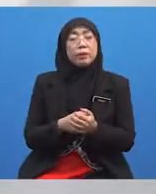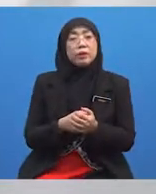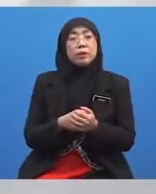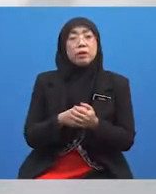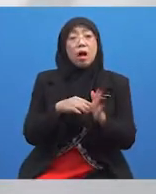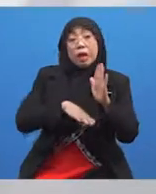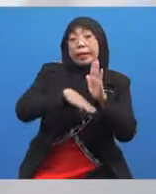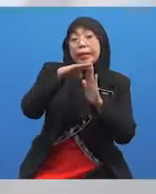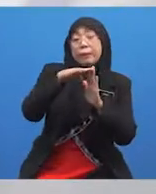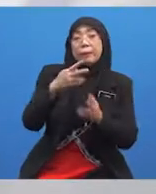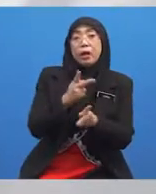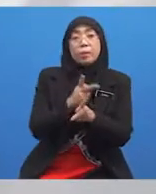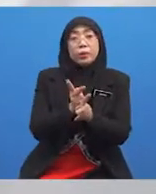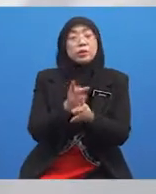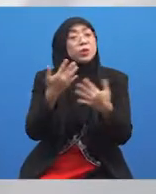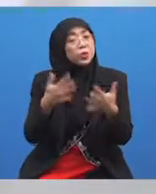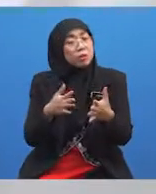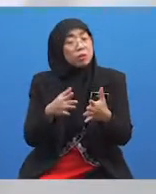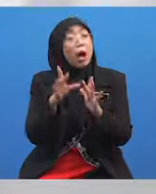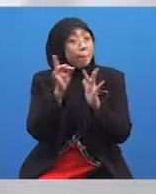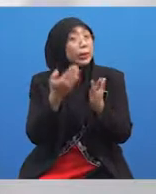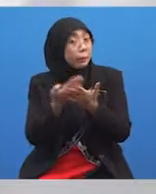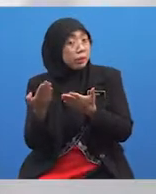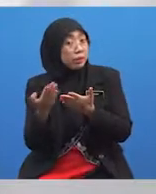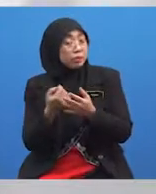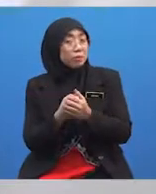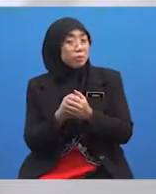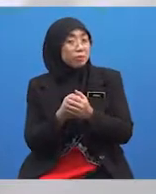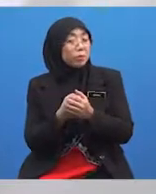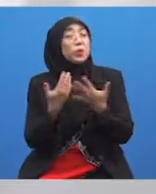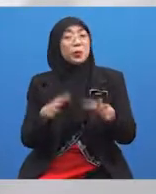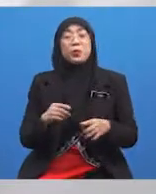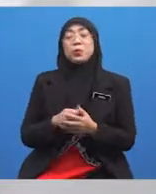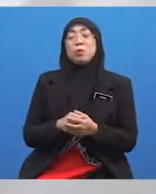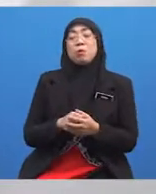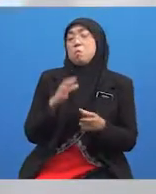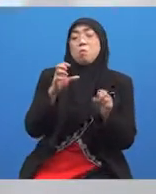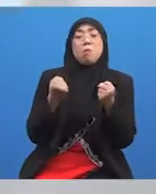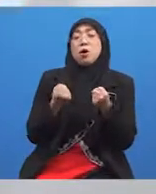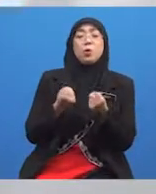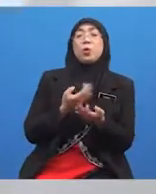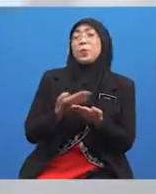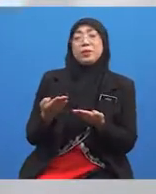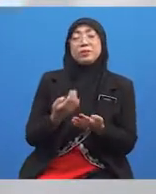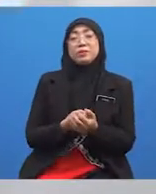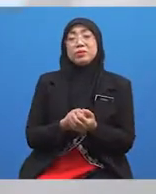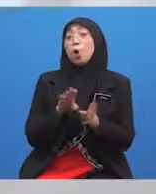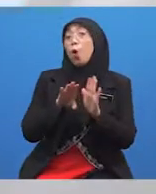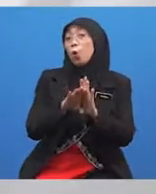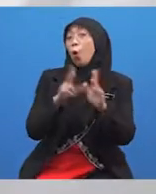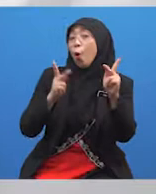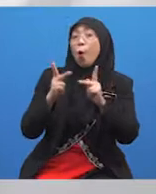akhirnya bertindak membeli produk tersebut. Contohnya, akhirnya pelanggan membeli kereta yang